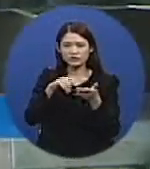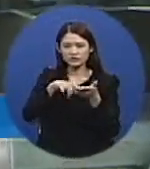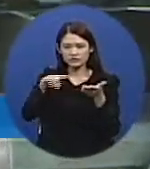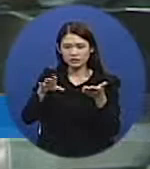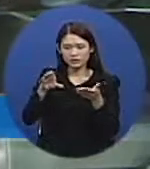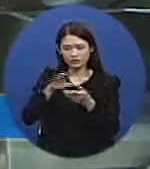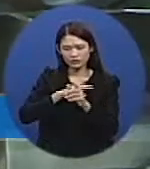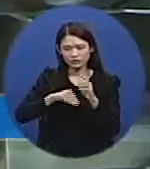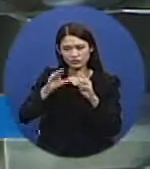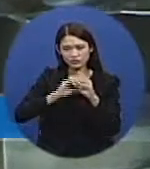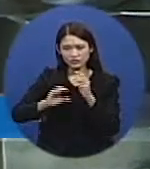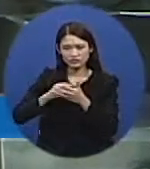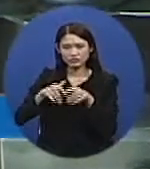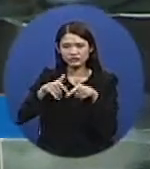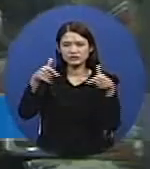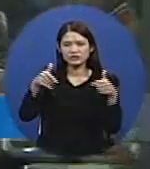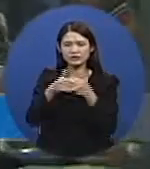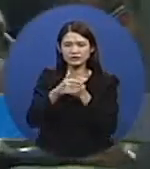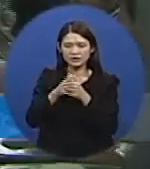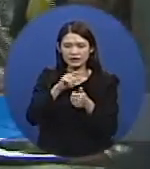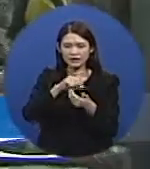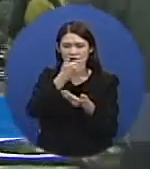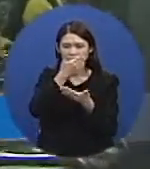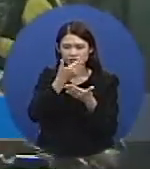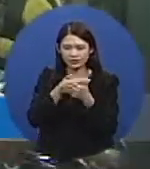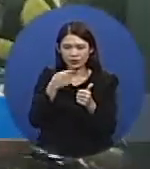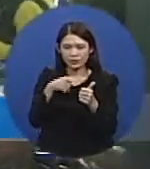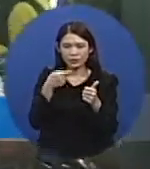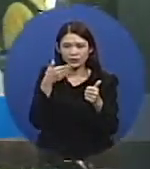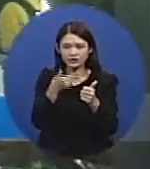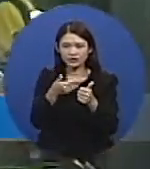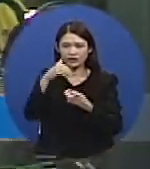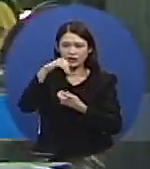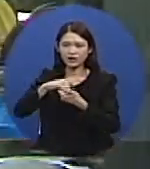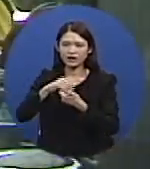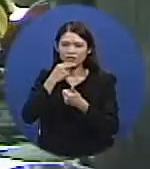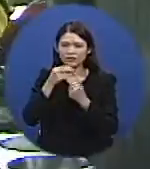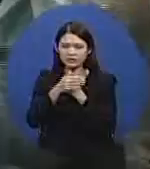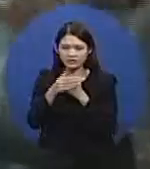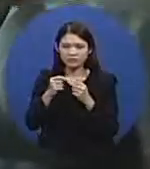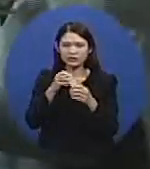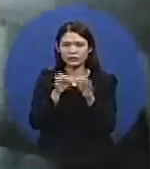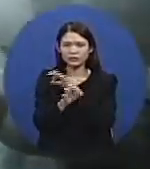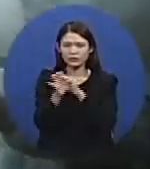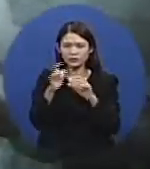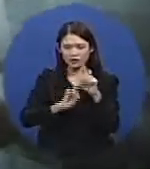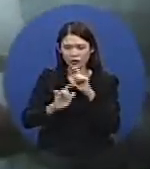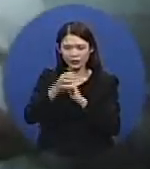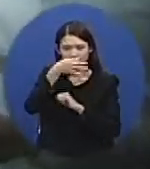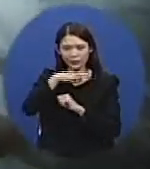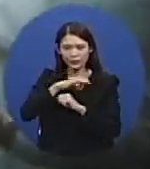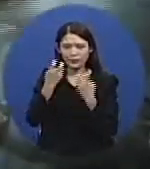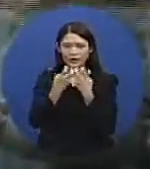매우 빠르게 증가하고 있다며 핵심 교육 서비스를 침해하지 않는 한도 내에서 재원을 효율적으로 사용하는 방안을